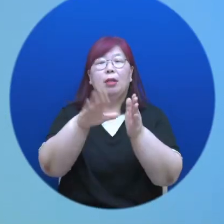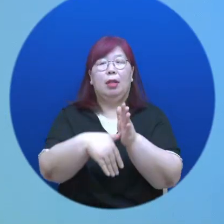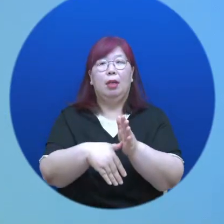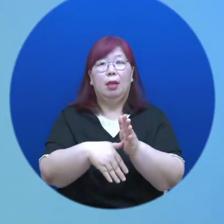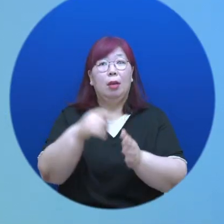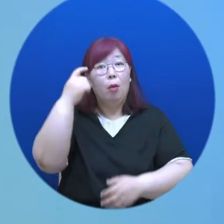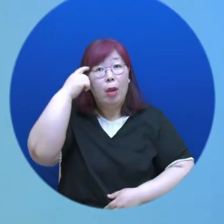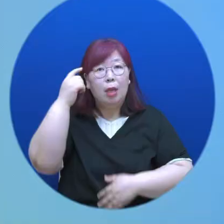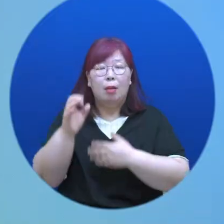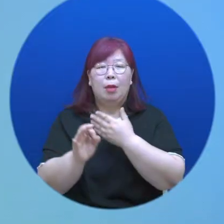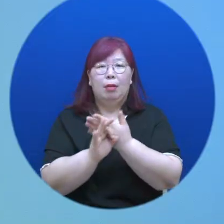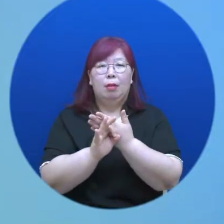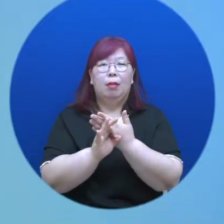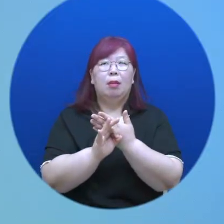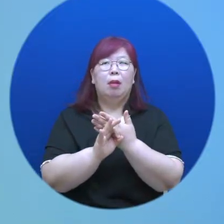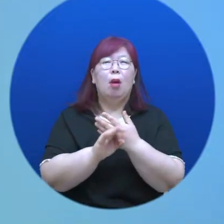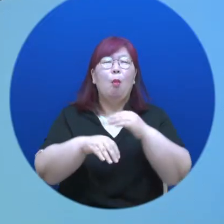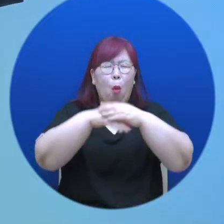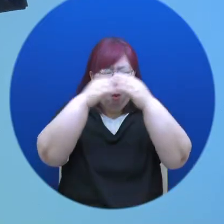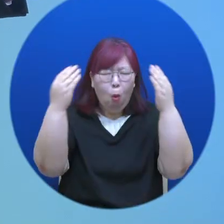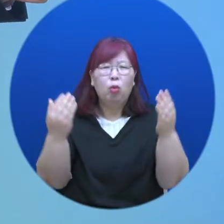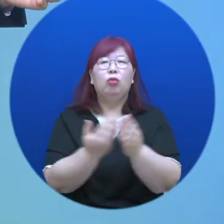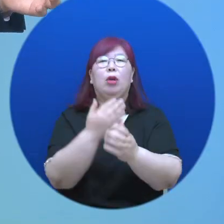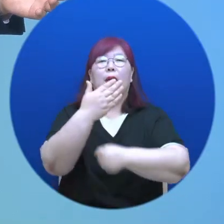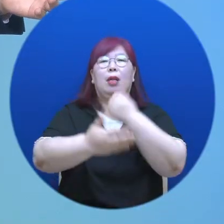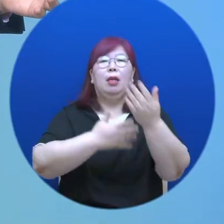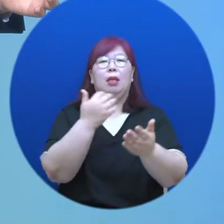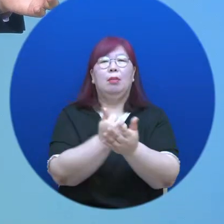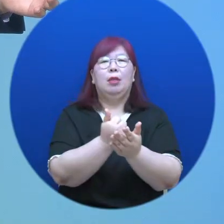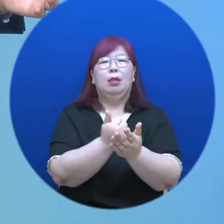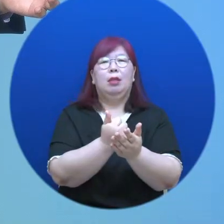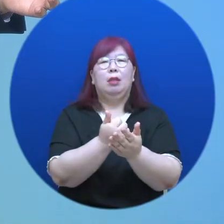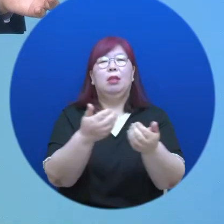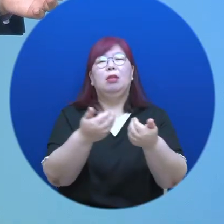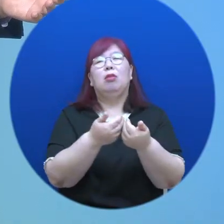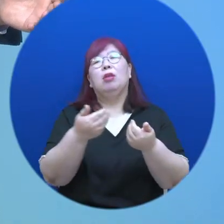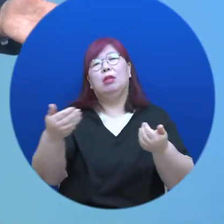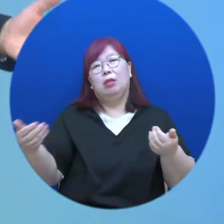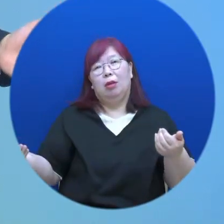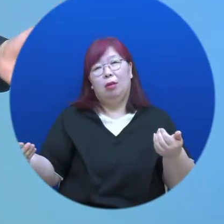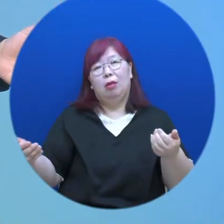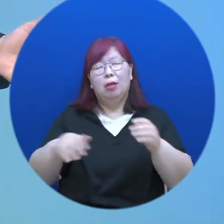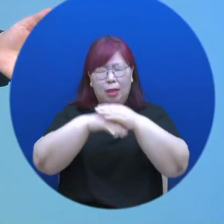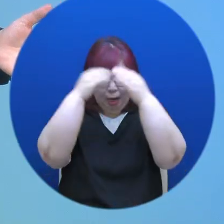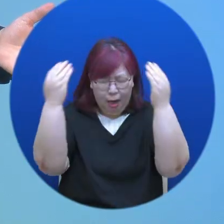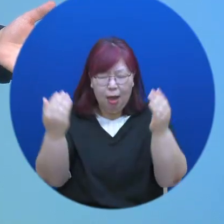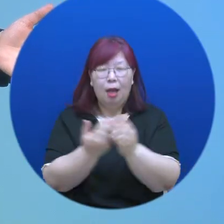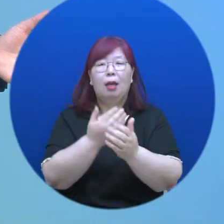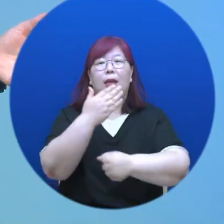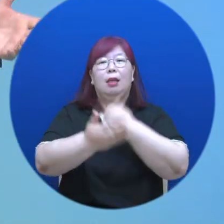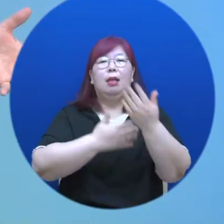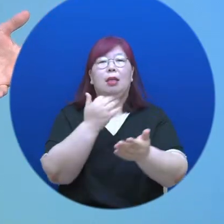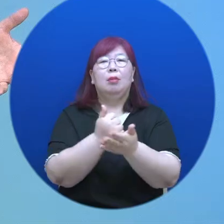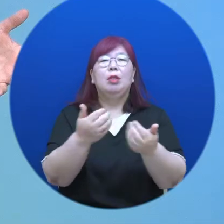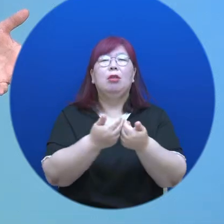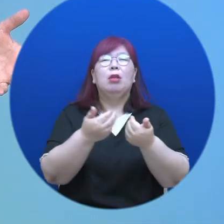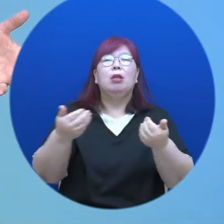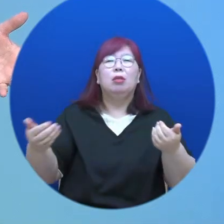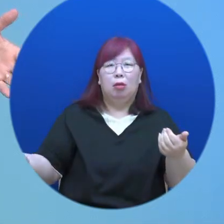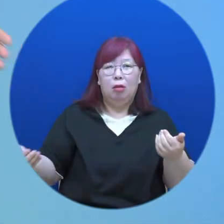왜냐하면 모두가 하나님을 떠났어요. 다 하나님을 떠났습니다. 말